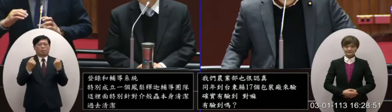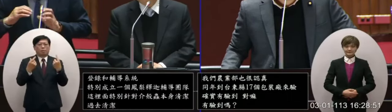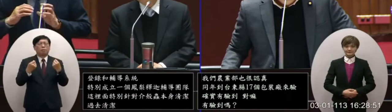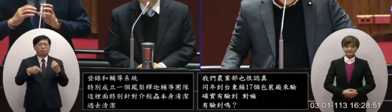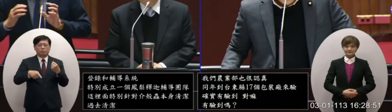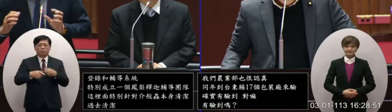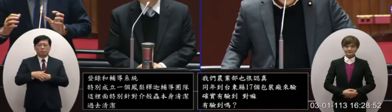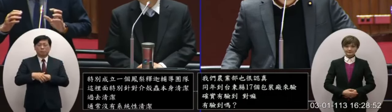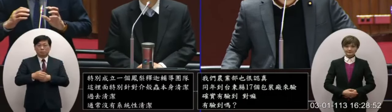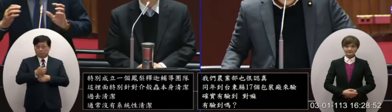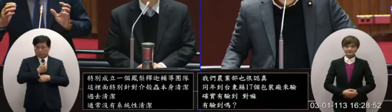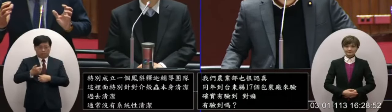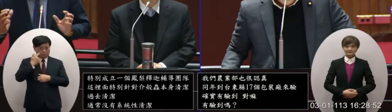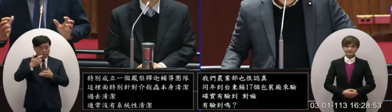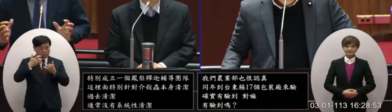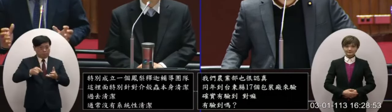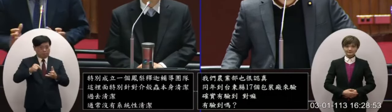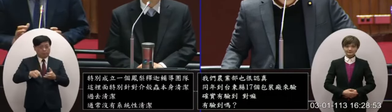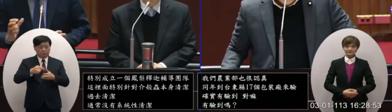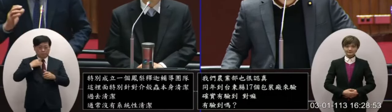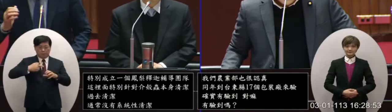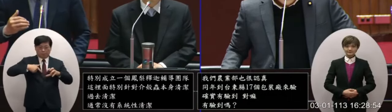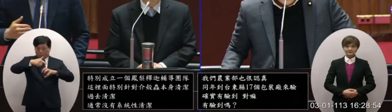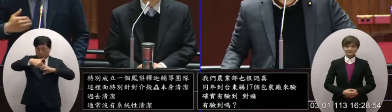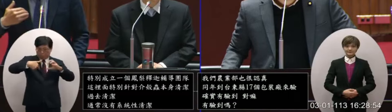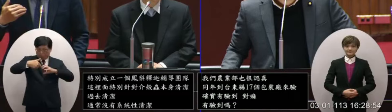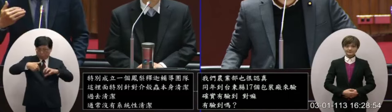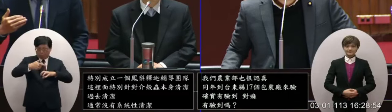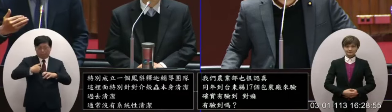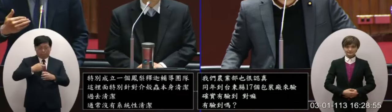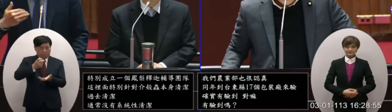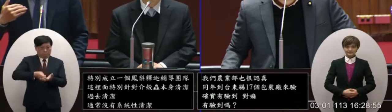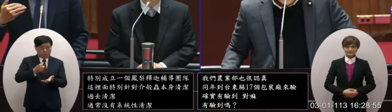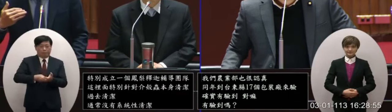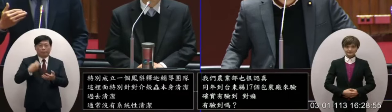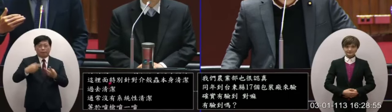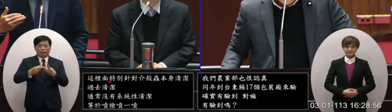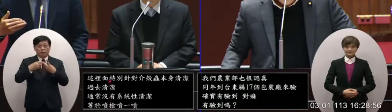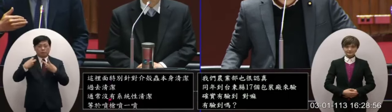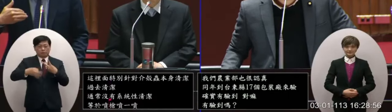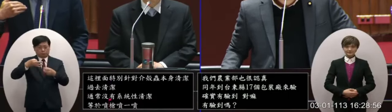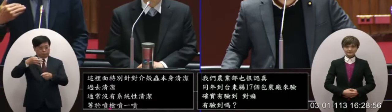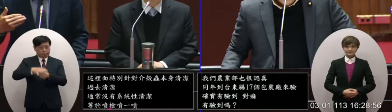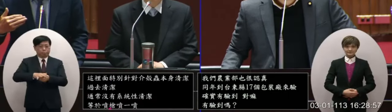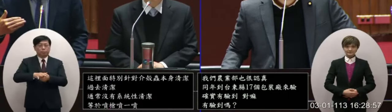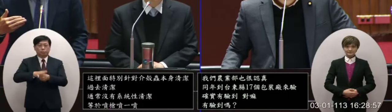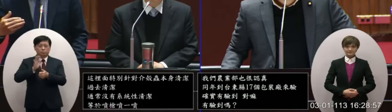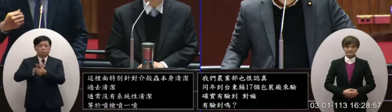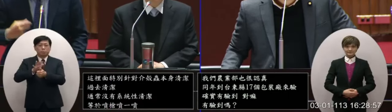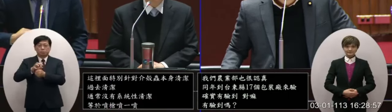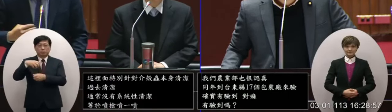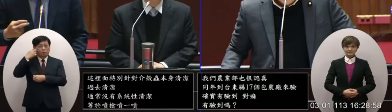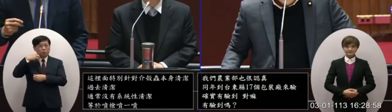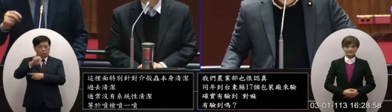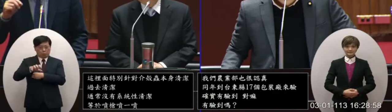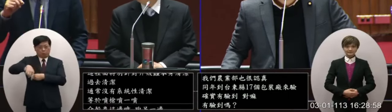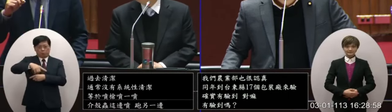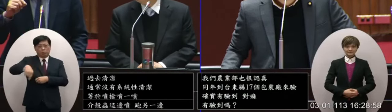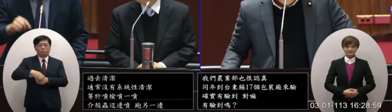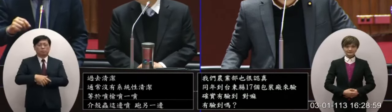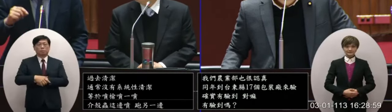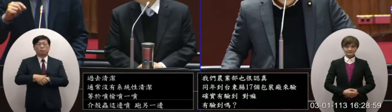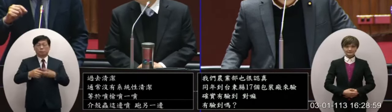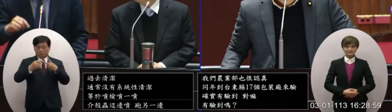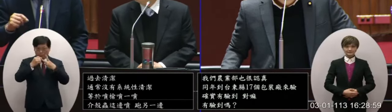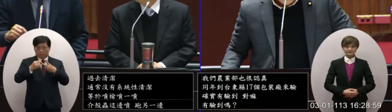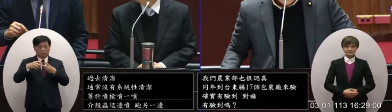个的一个非常重视这个喷的那个系统，那我们也提供适当的一个补助，也协助果农。那第二个部分是